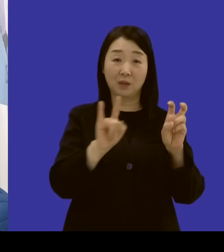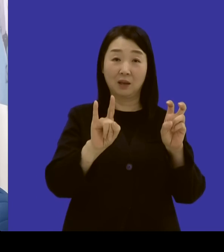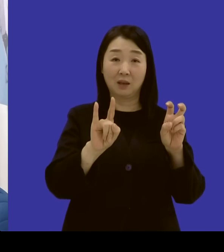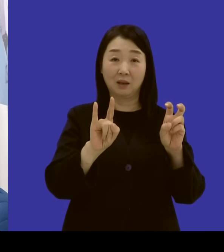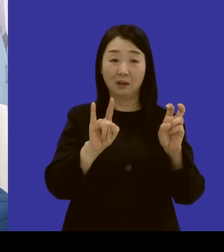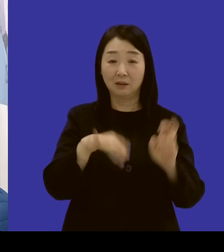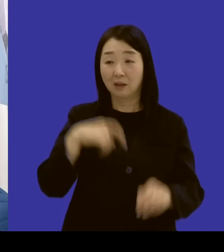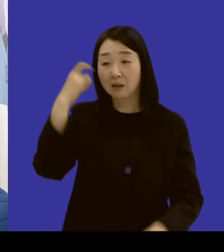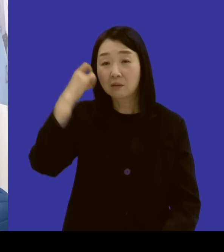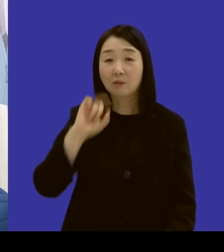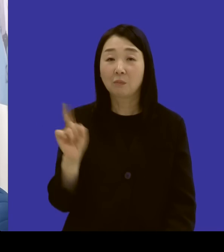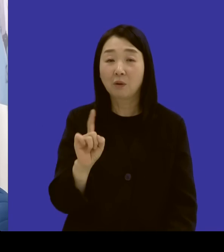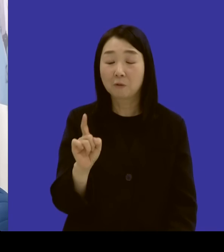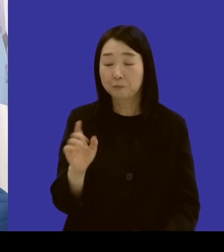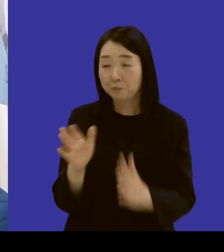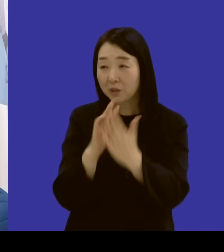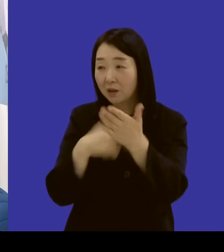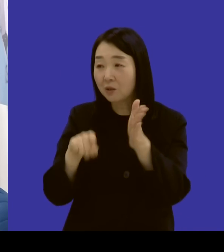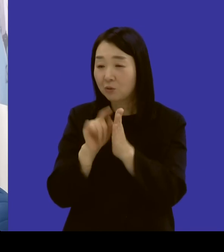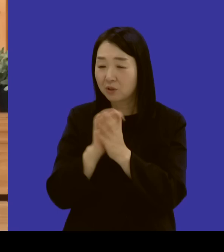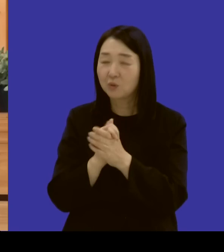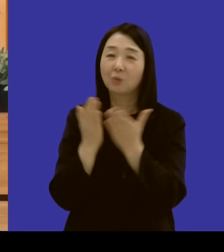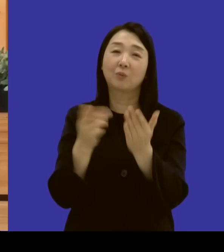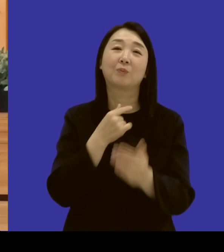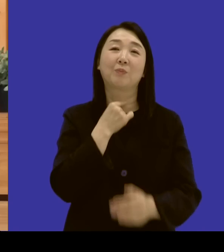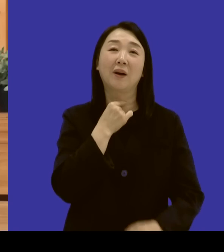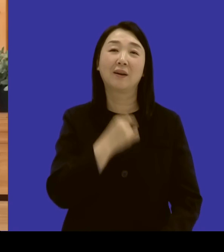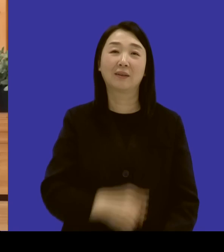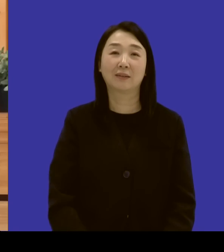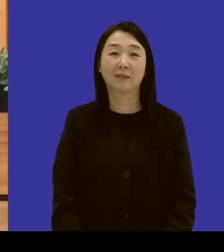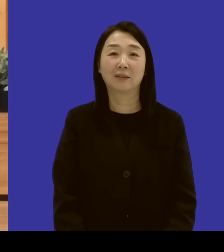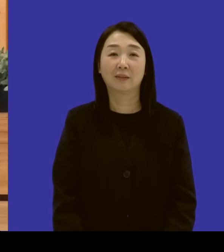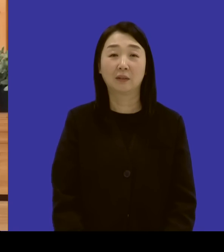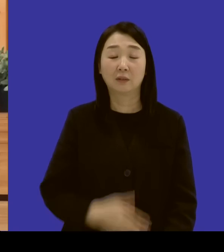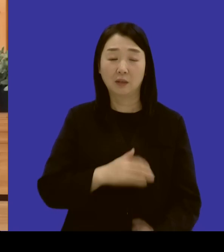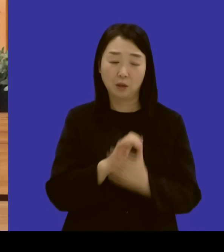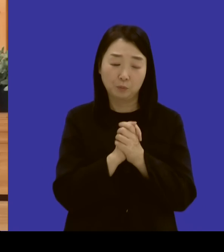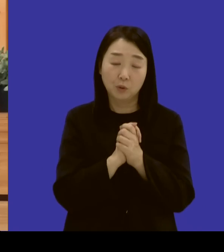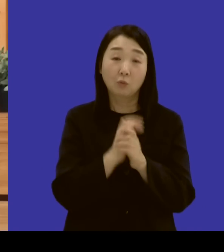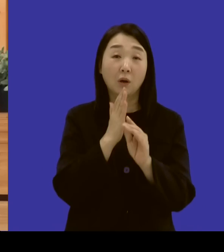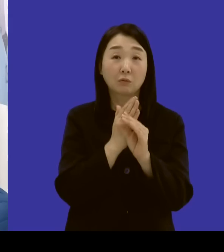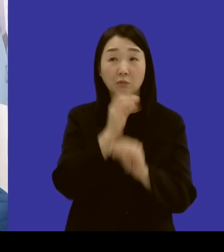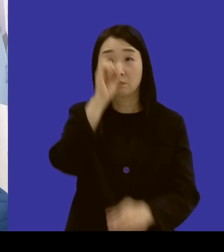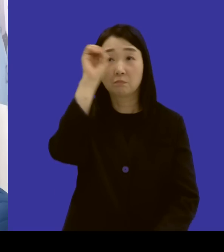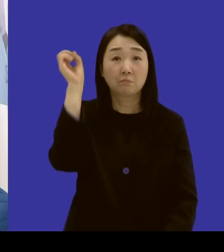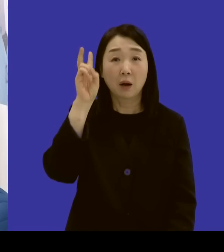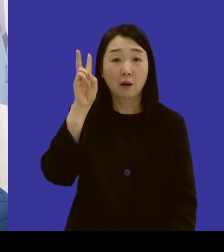그냥 느끼기에 이 가정을 위해서 기도를 하고 싶었어요. 그래서 제가 기도를 하는데 갑자기